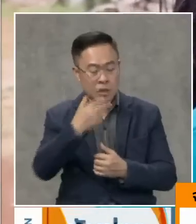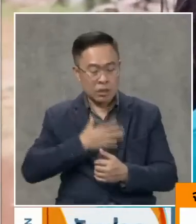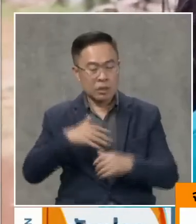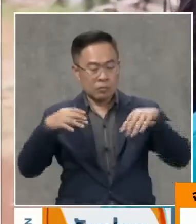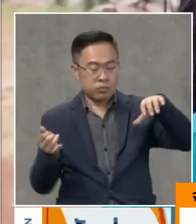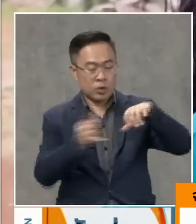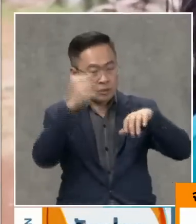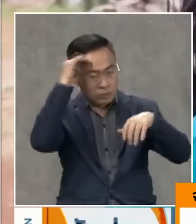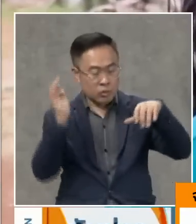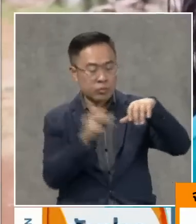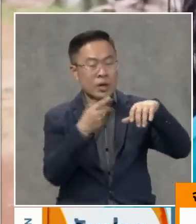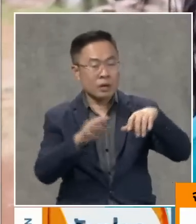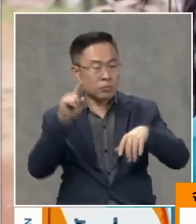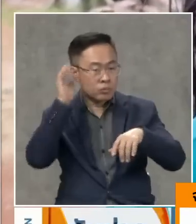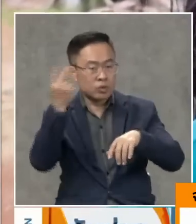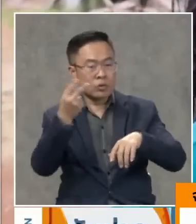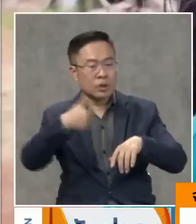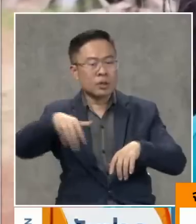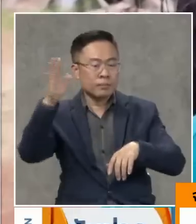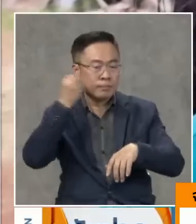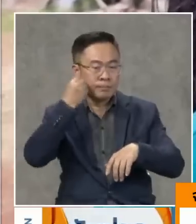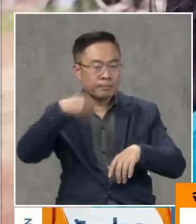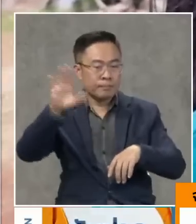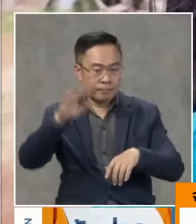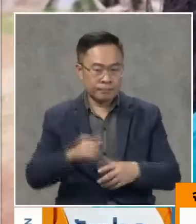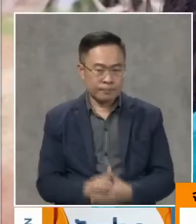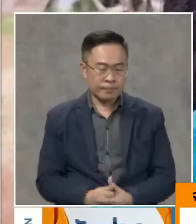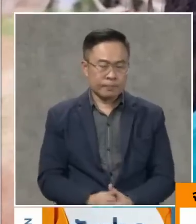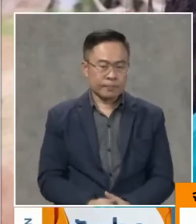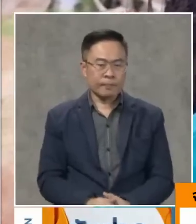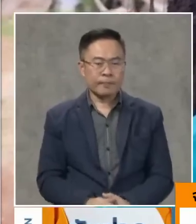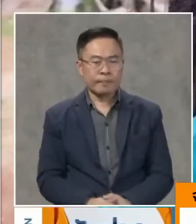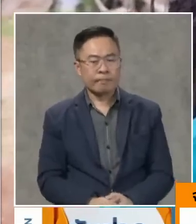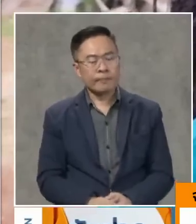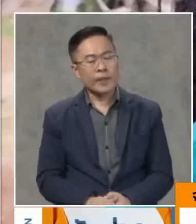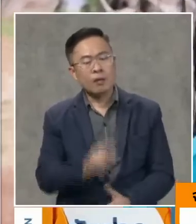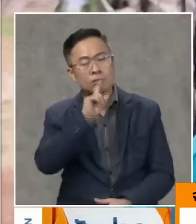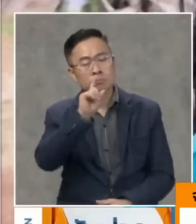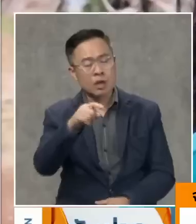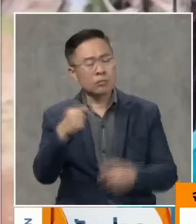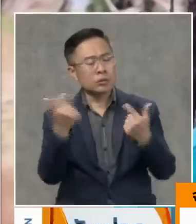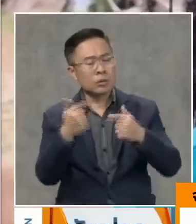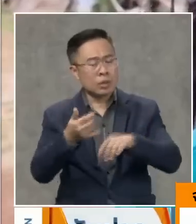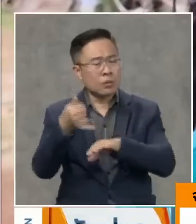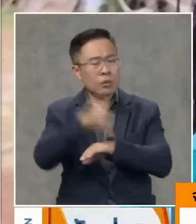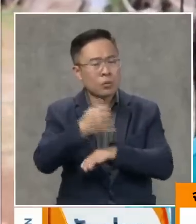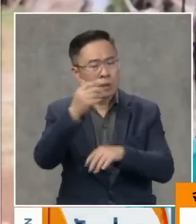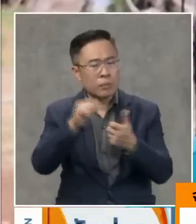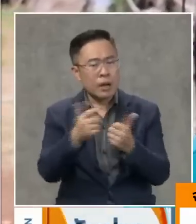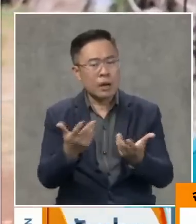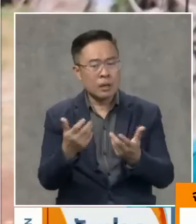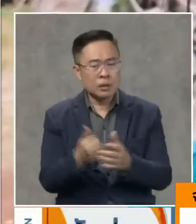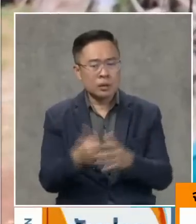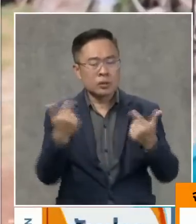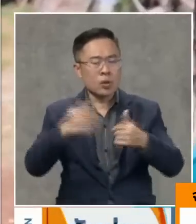เขาก็ยินหัวแล้วเขาจังกลับบ้านนะเขาก็มีคนนั้น ที่ทะเลาะกันได้ดีลงรถแต่เรื่องนี้อย่างบอกได้บ ่ก็ตีกันมีลากันทะเลาะกันแล้วเข